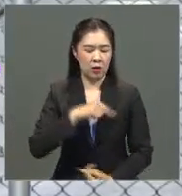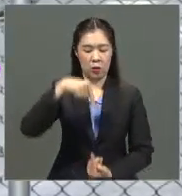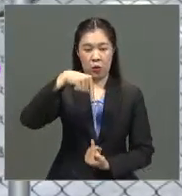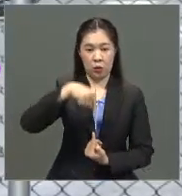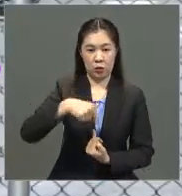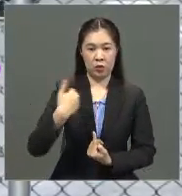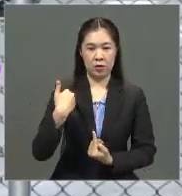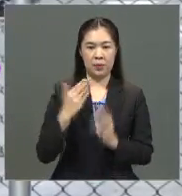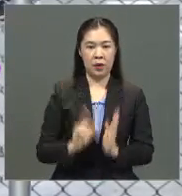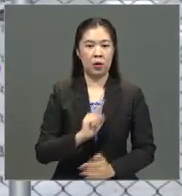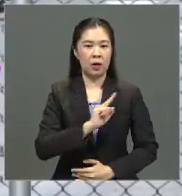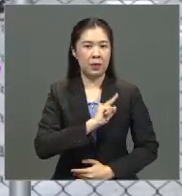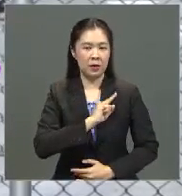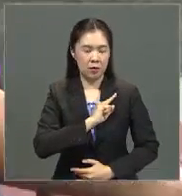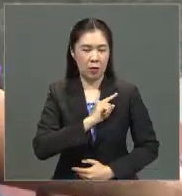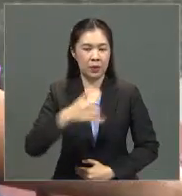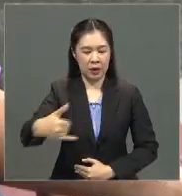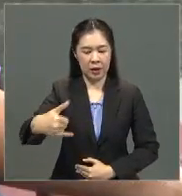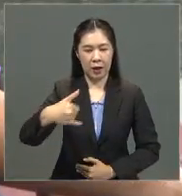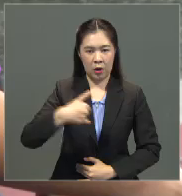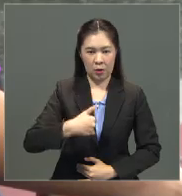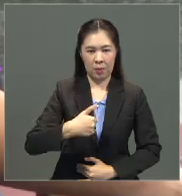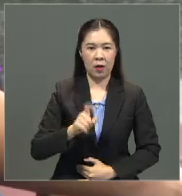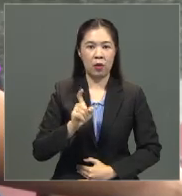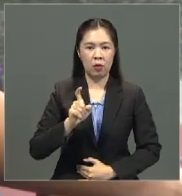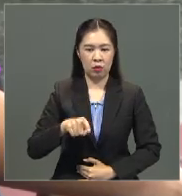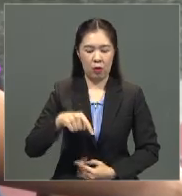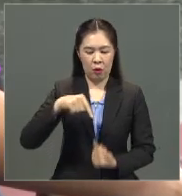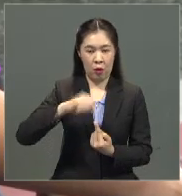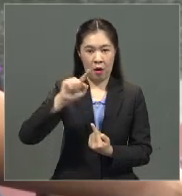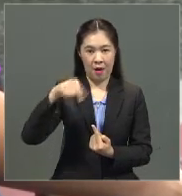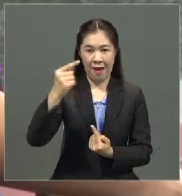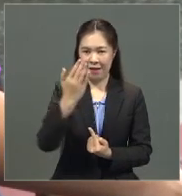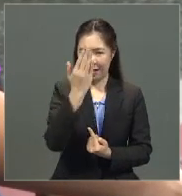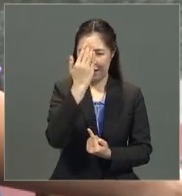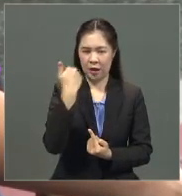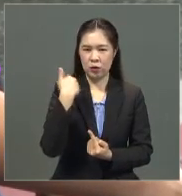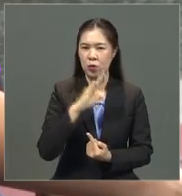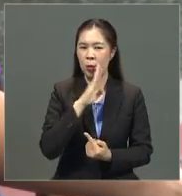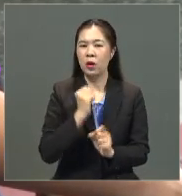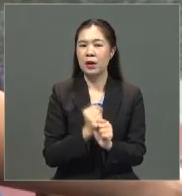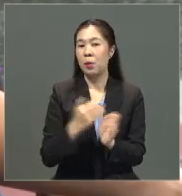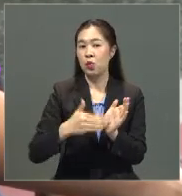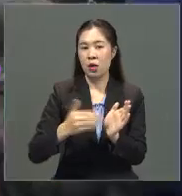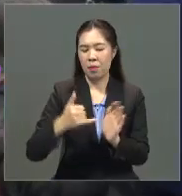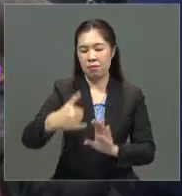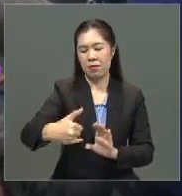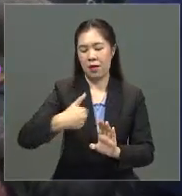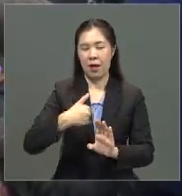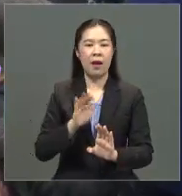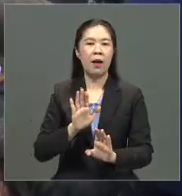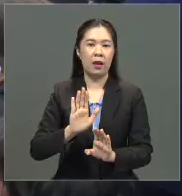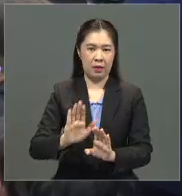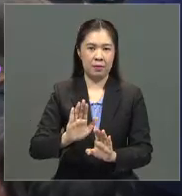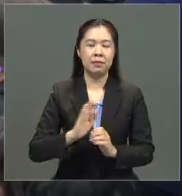อนุญาตให้เจ้าหน้าที่ศาลและผู้มาติดต่อราชการแสดงตัวที่จุดคัดกรองหากไม่มีภาระกิจเนี่ยก็จะไม่เข้านะครับ